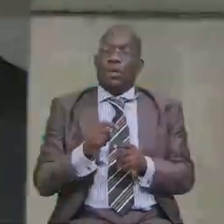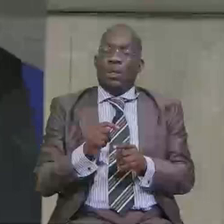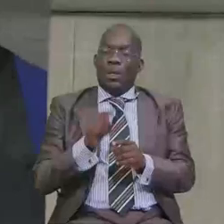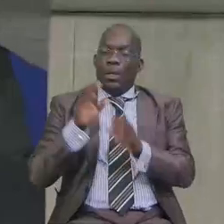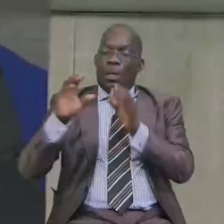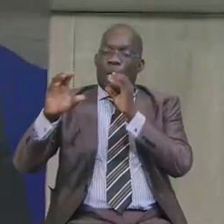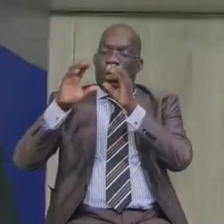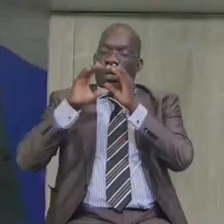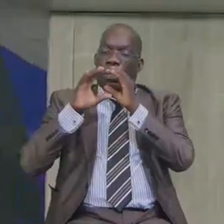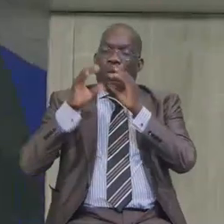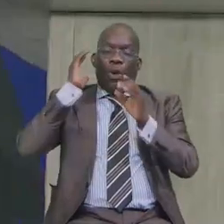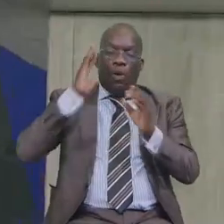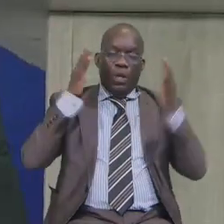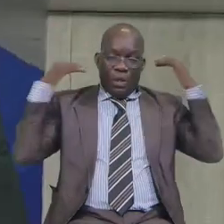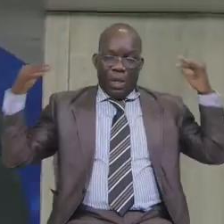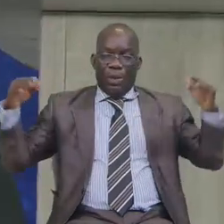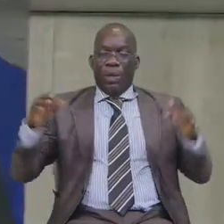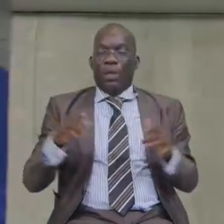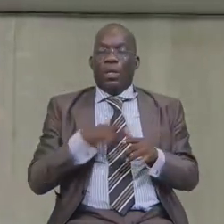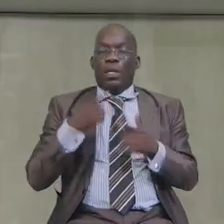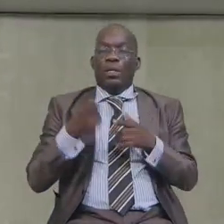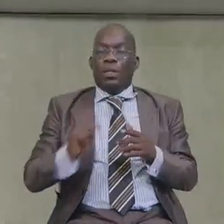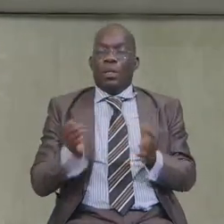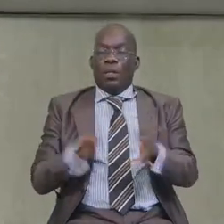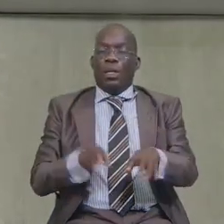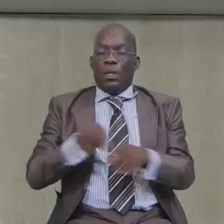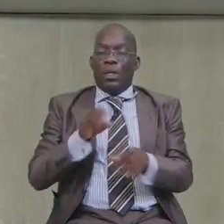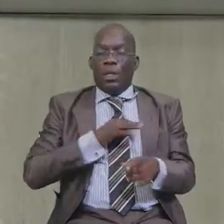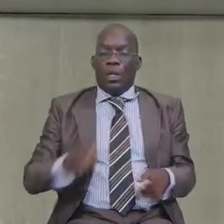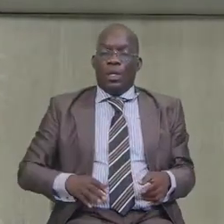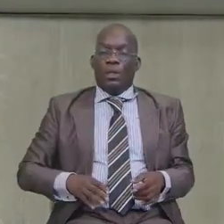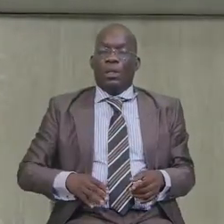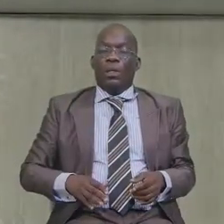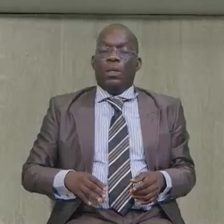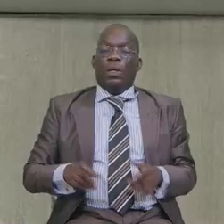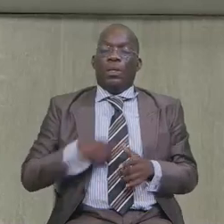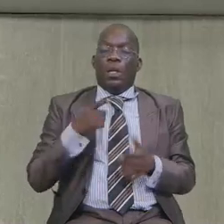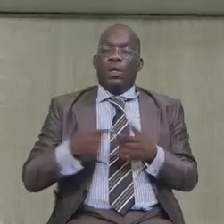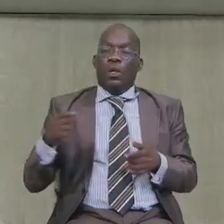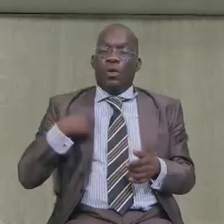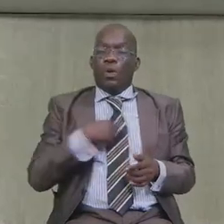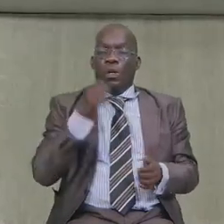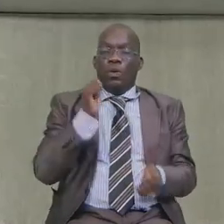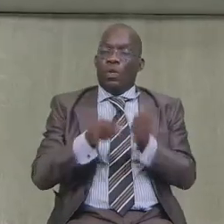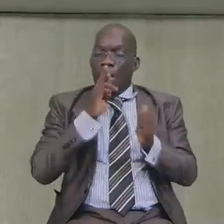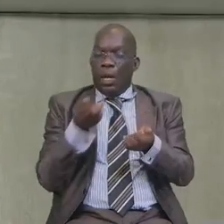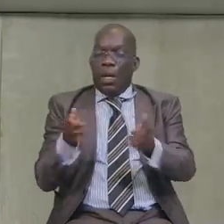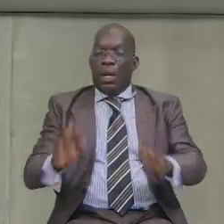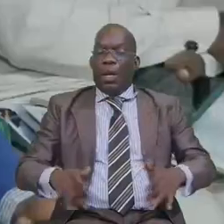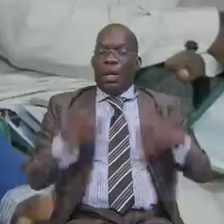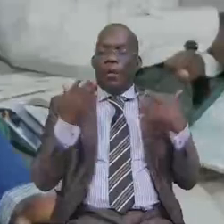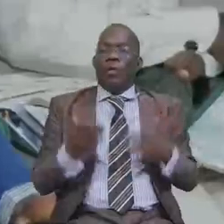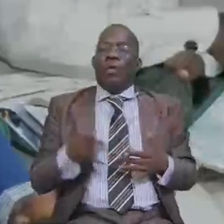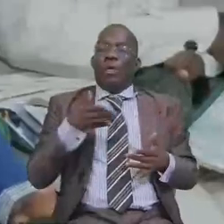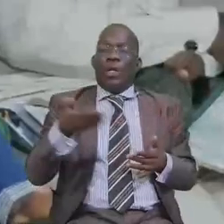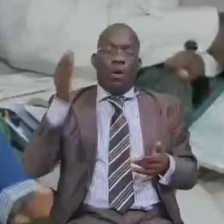en Christ ressusciteront, nous qui sommes vivants, il y aura assez de grâce pour vous préserver jusqu'à ce